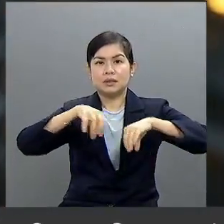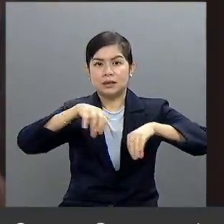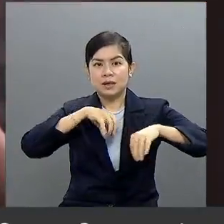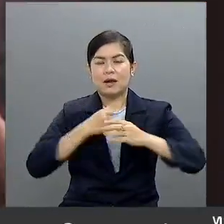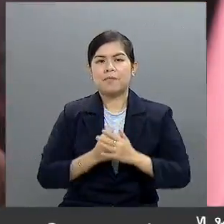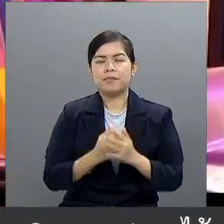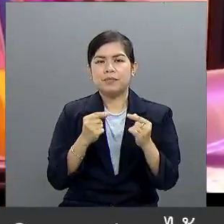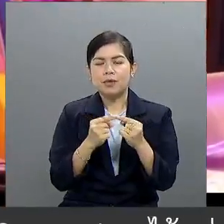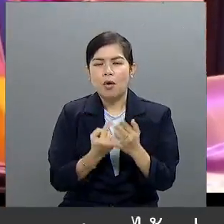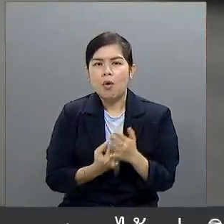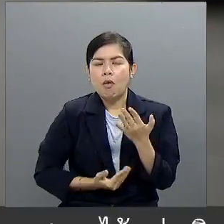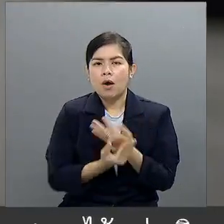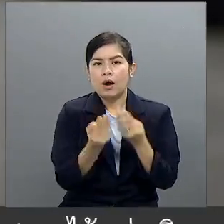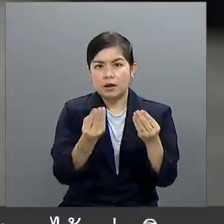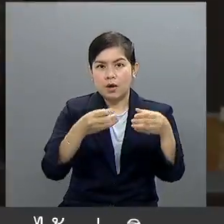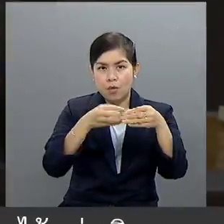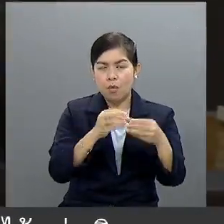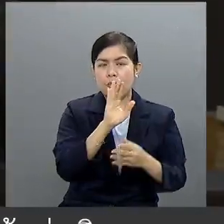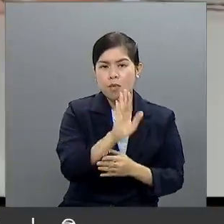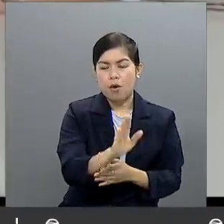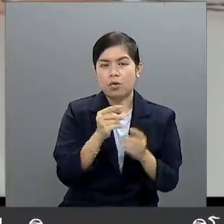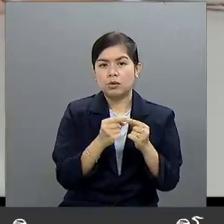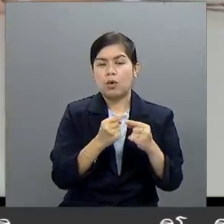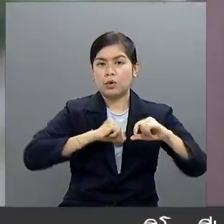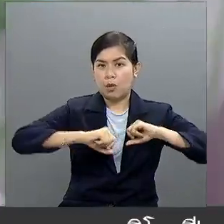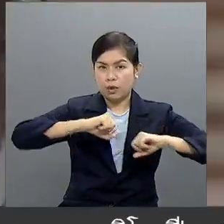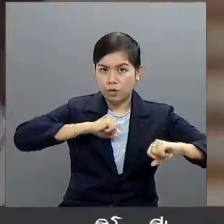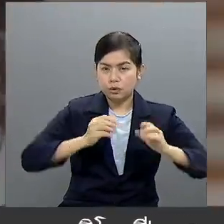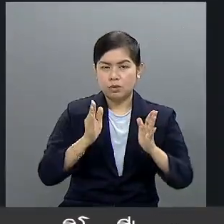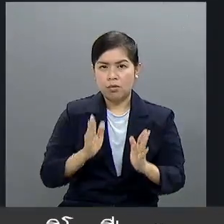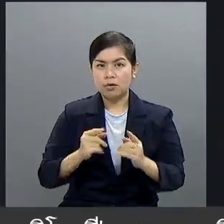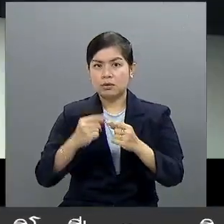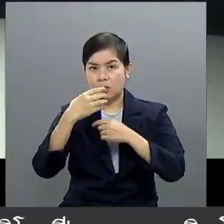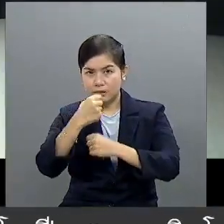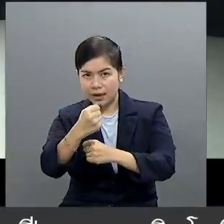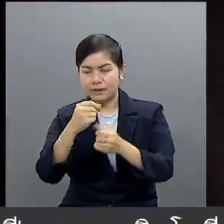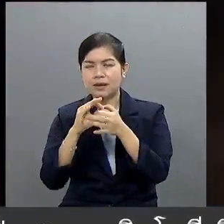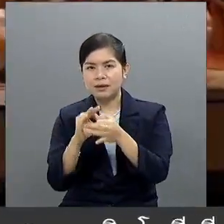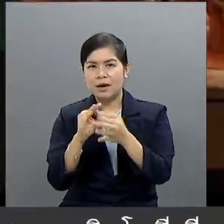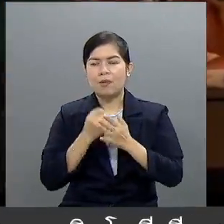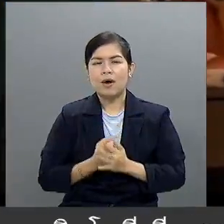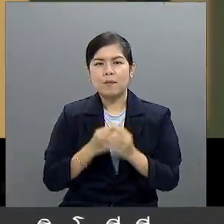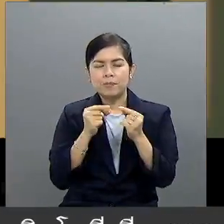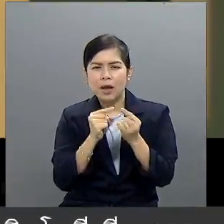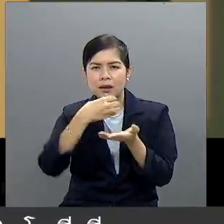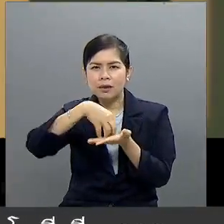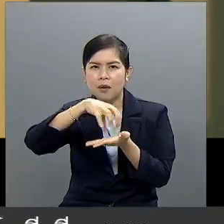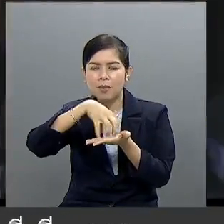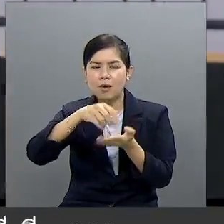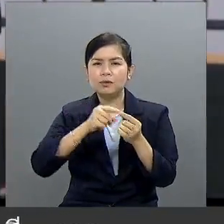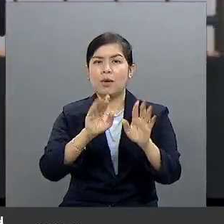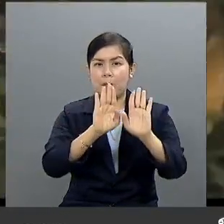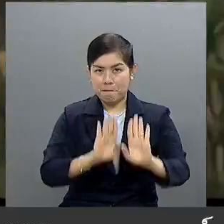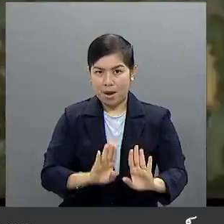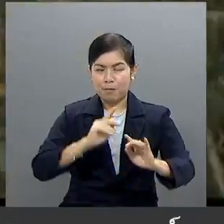าวชนและผู้สนใจได้พัฒนาทักษะในด้านของการสื่อสารวิทยาศาสตร์ผ่านเครื่องมือที่เรียกว่าภาพยนตร์สั้นวิทยาศ